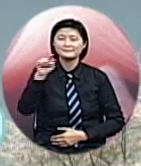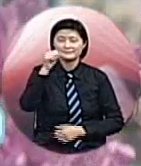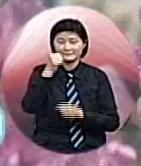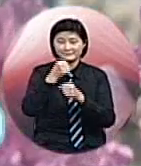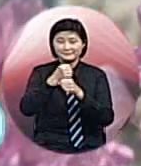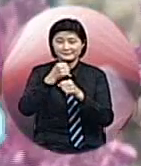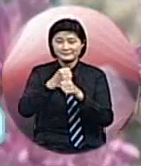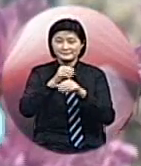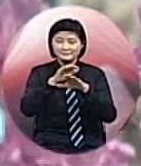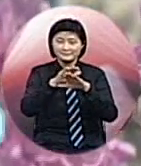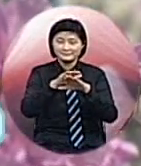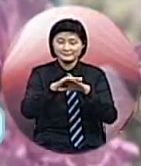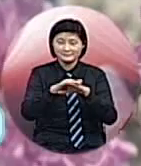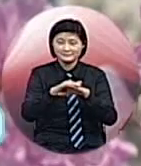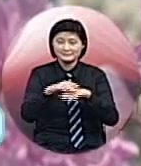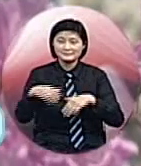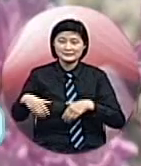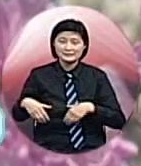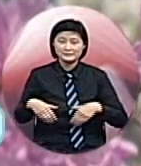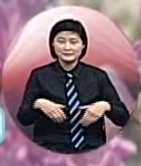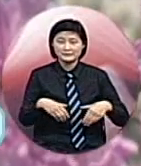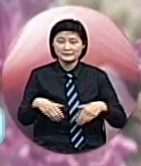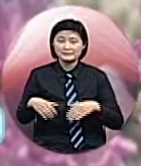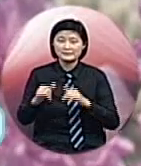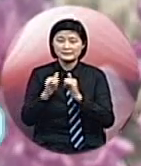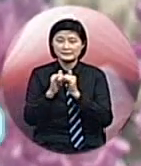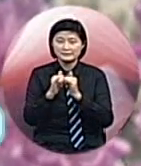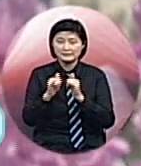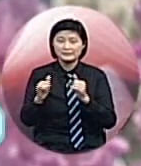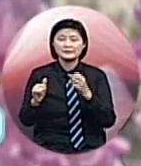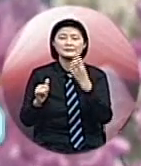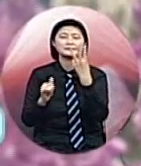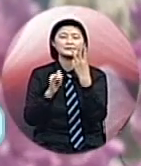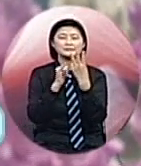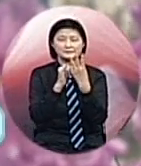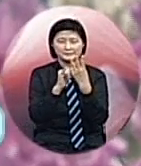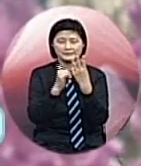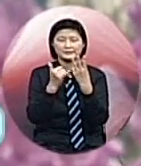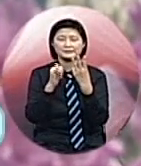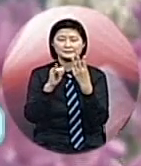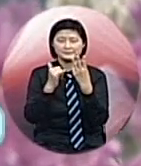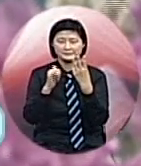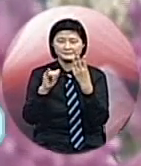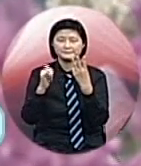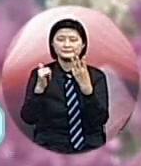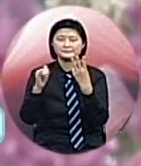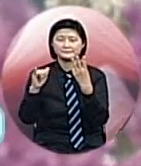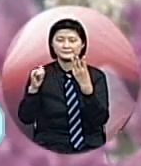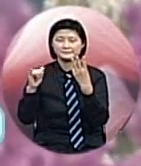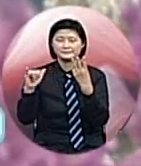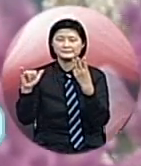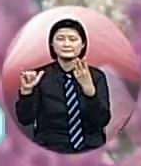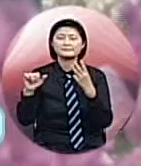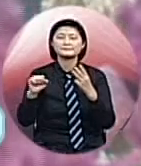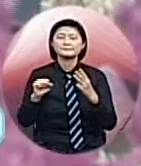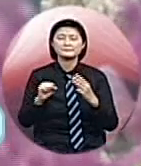삼각형을 만들어 놓고 기로에 선 세 사람 세